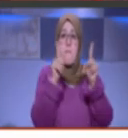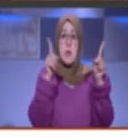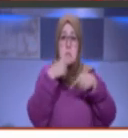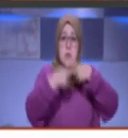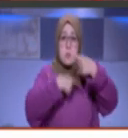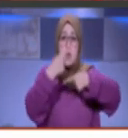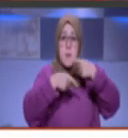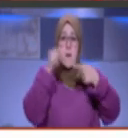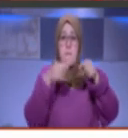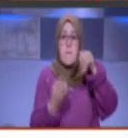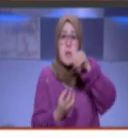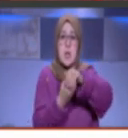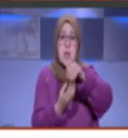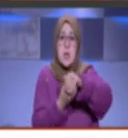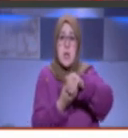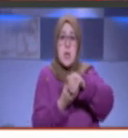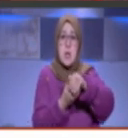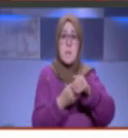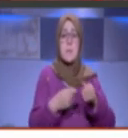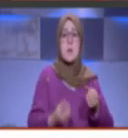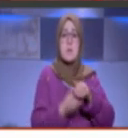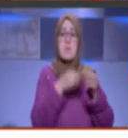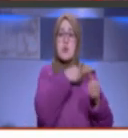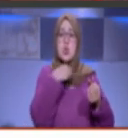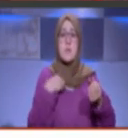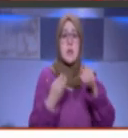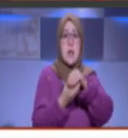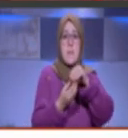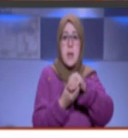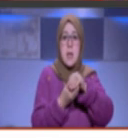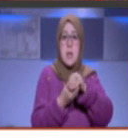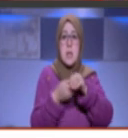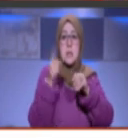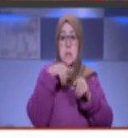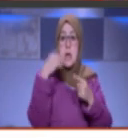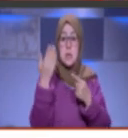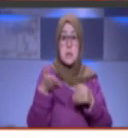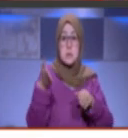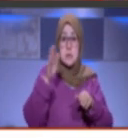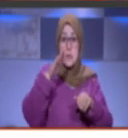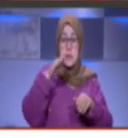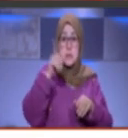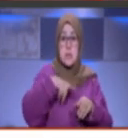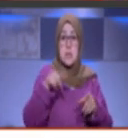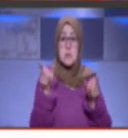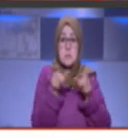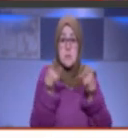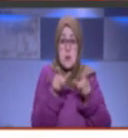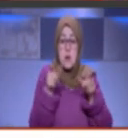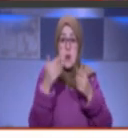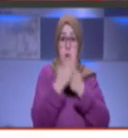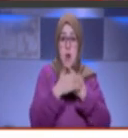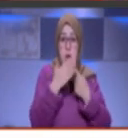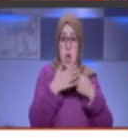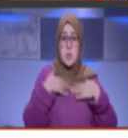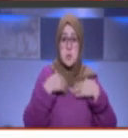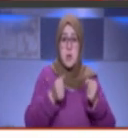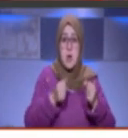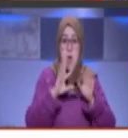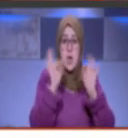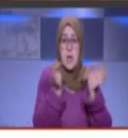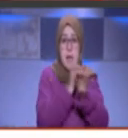الجامعية ونزل الشباب المعدة لذلك تحت الإشراف الطبي الكامل لوزارة الصحة والسكان، وذلك لحين